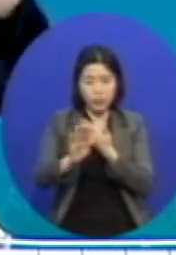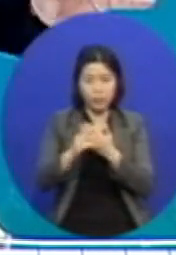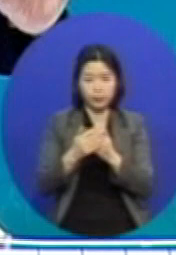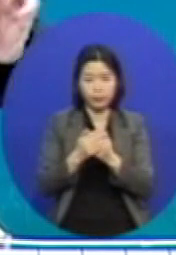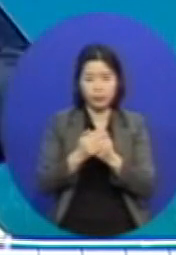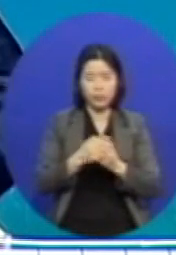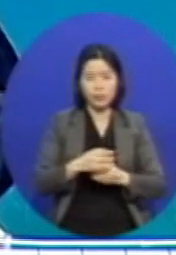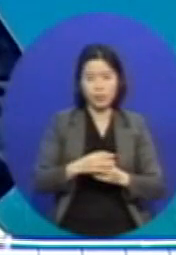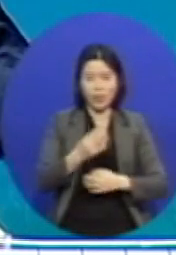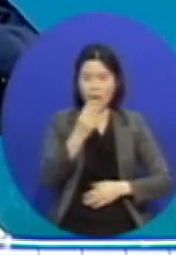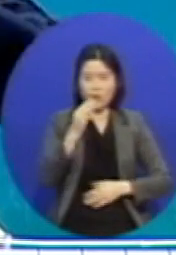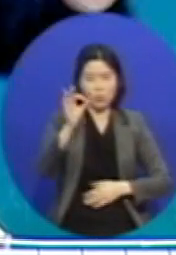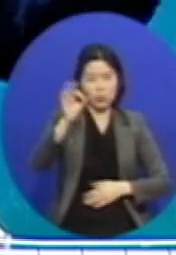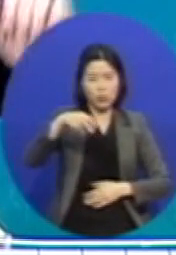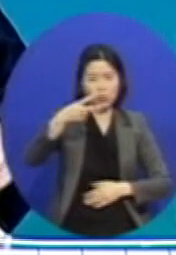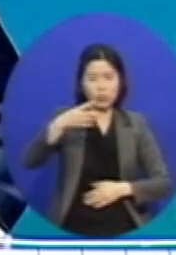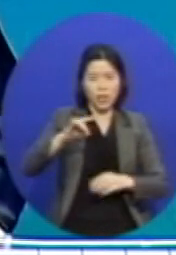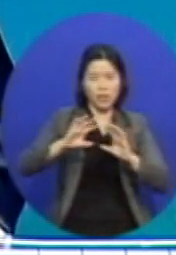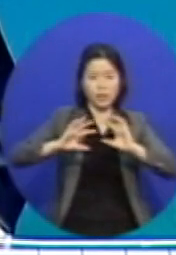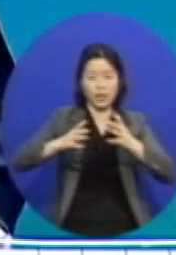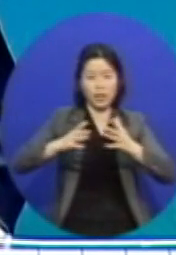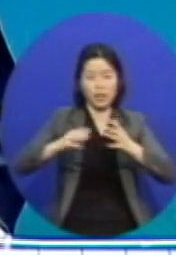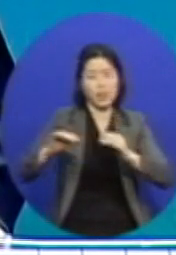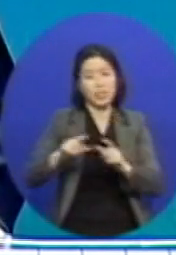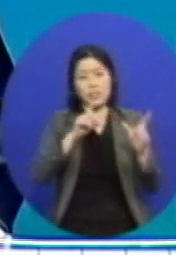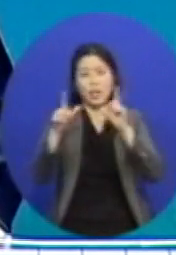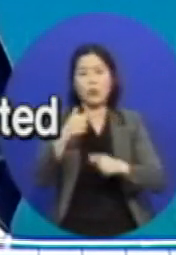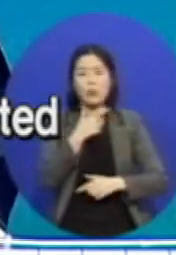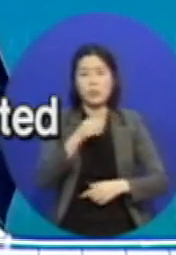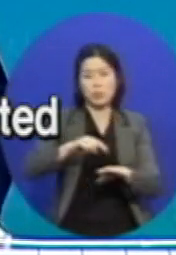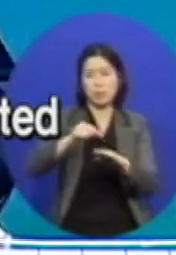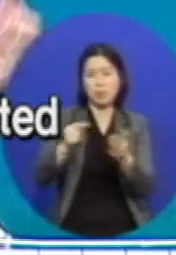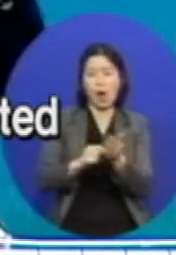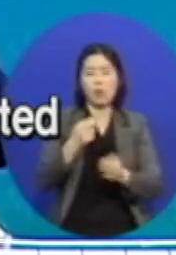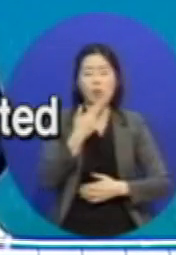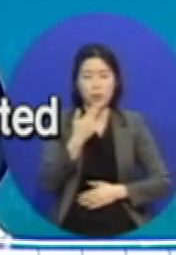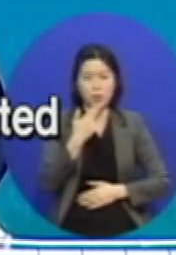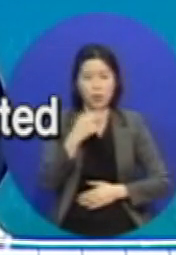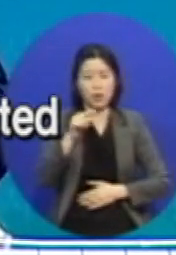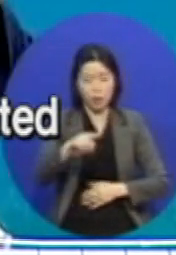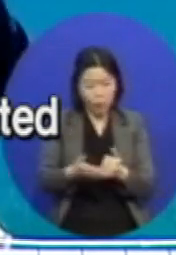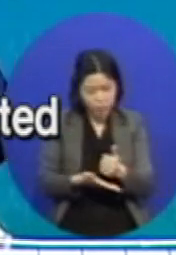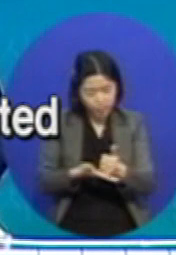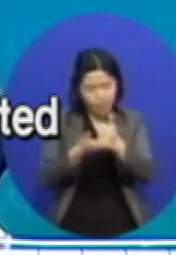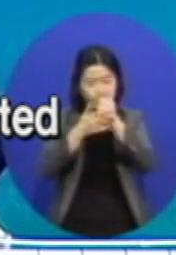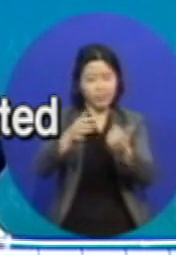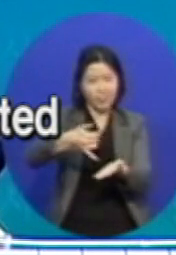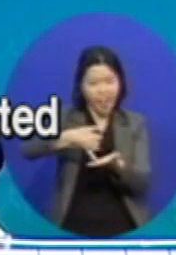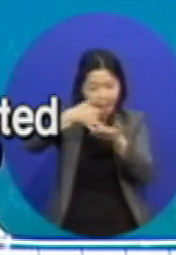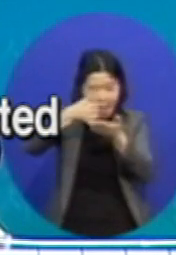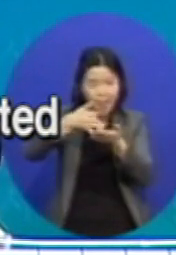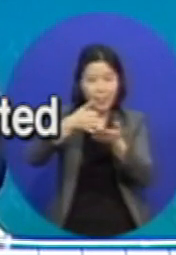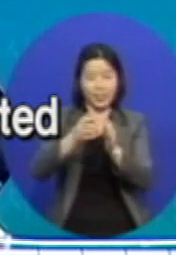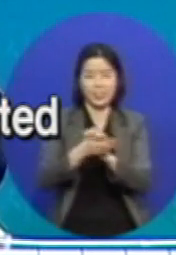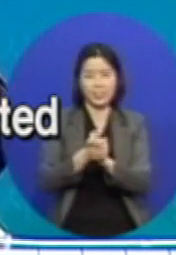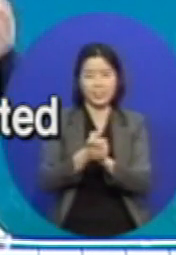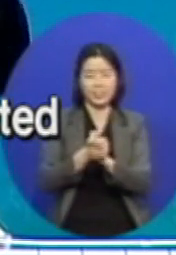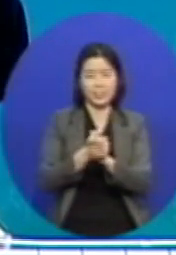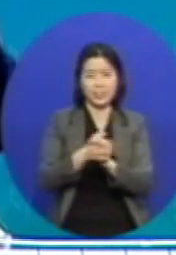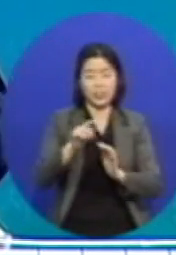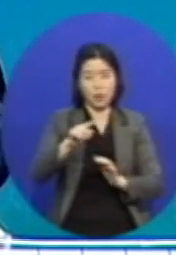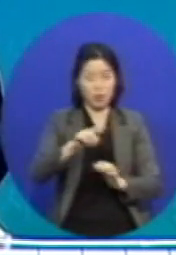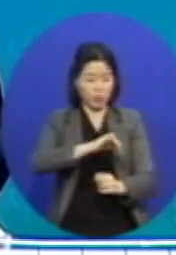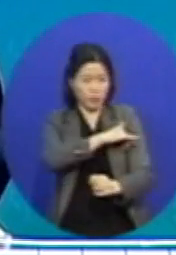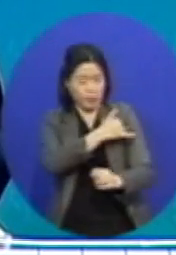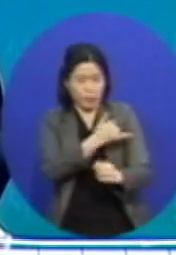나라의 그냥 살고 싶은 마음 하나도 없더라도 마라 거기 살면 대접받지 요 존경받지 요 거기 사면